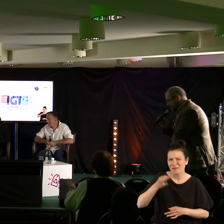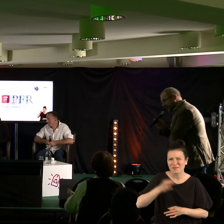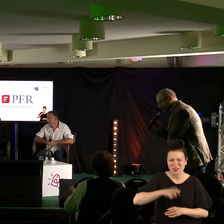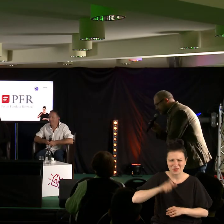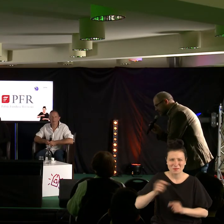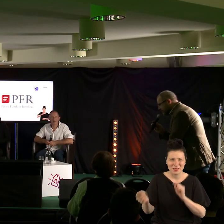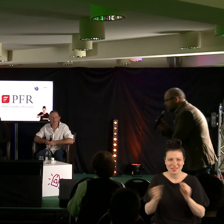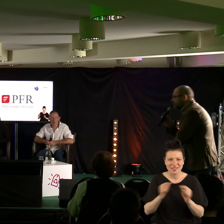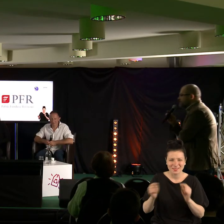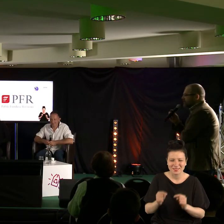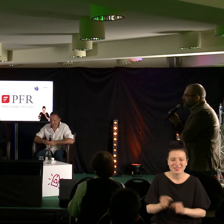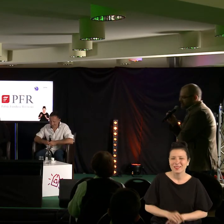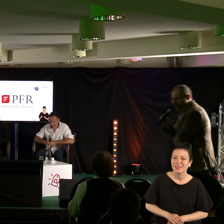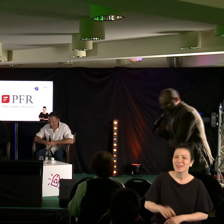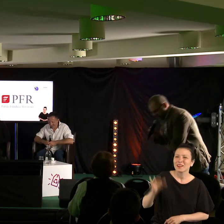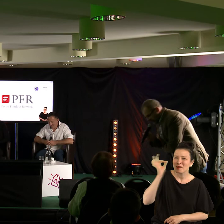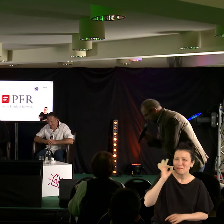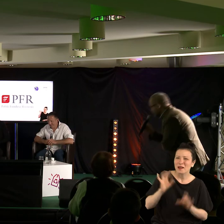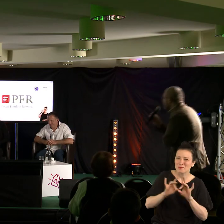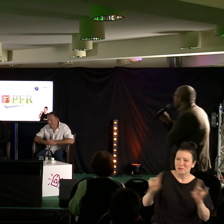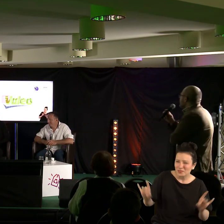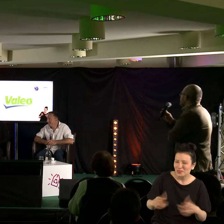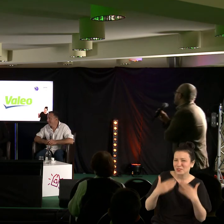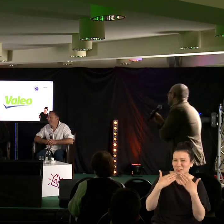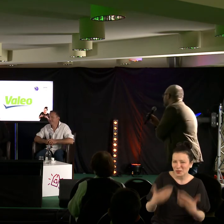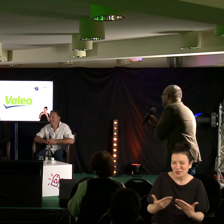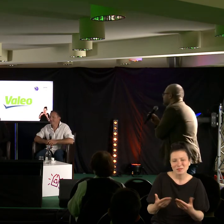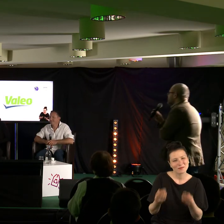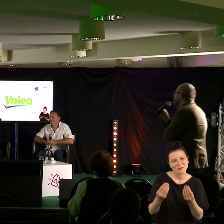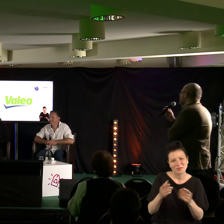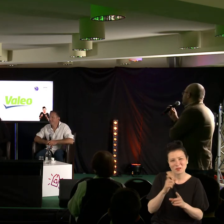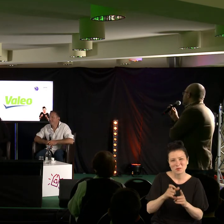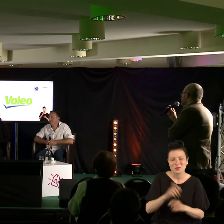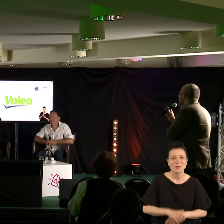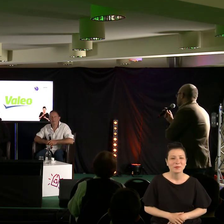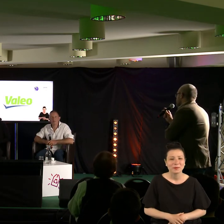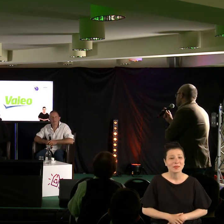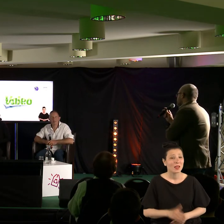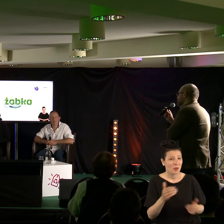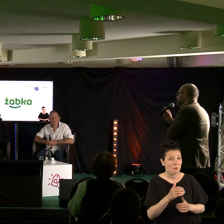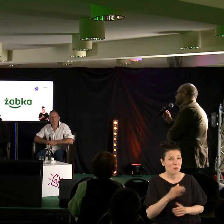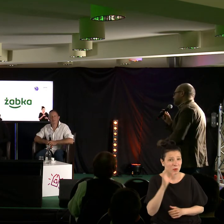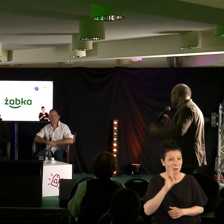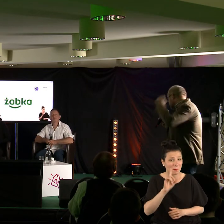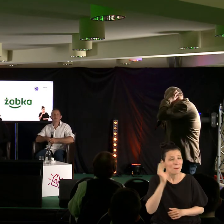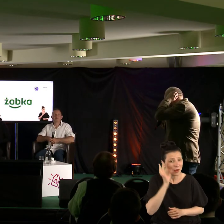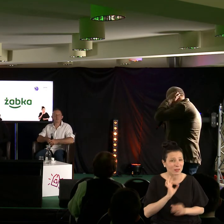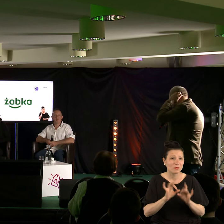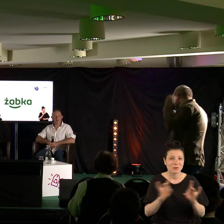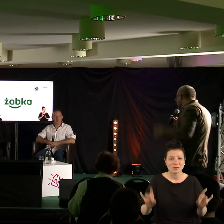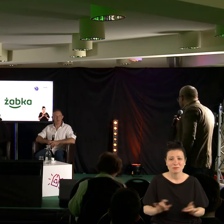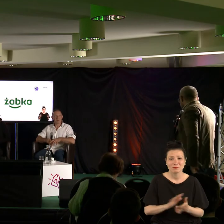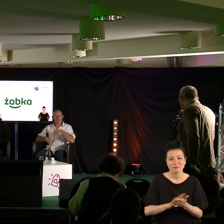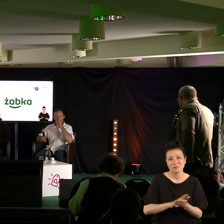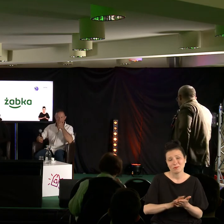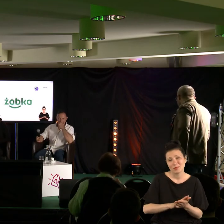Profesor, serdecznie dziękujemy za jakżeż prawdziwe słowa. Dobrze. Mogę, pani profesor? Tak.